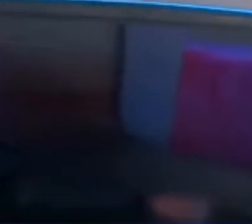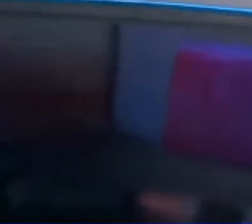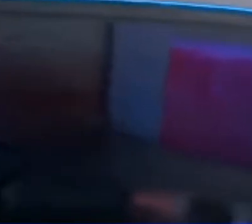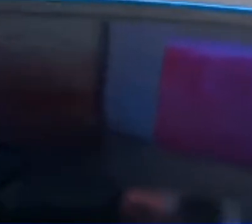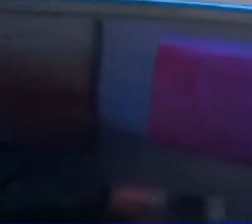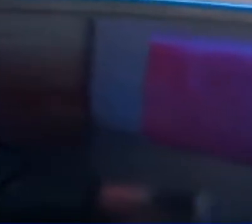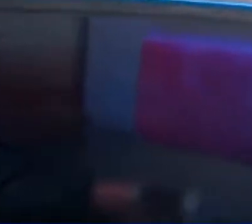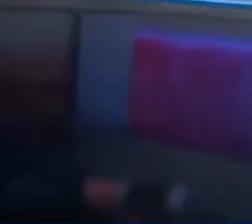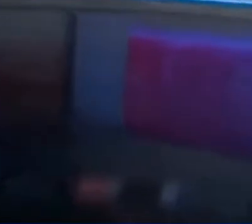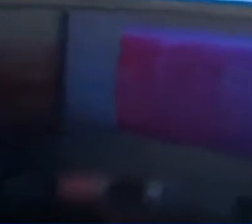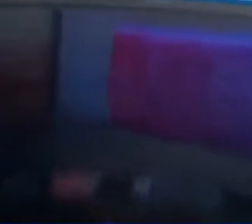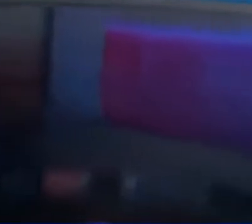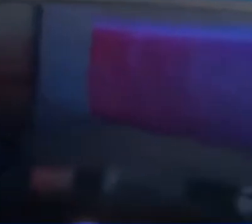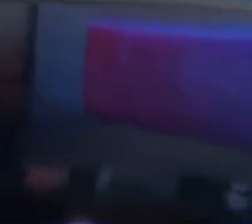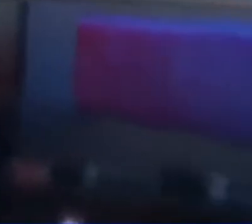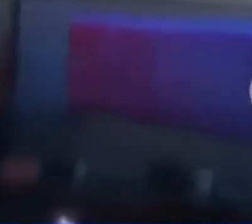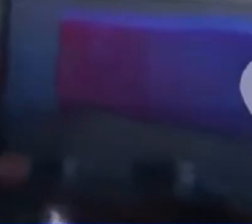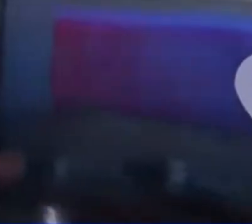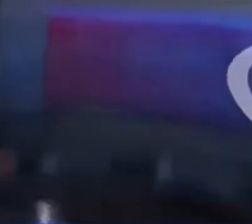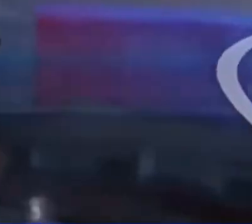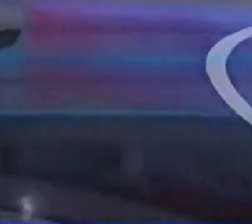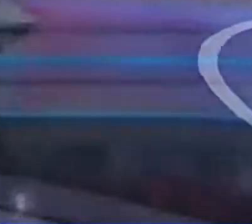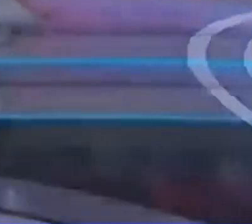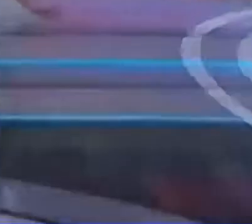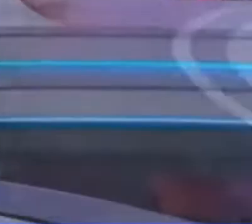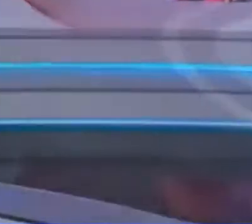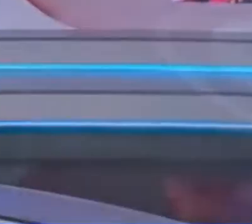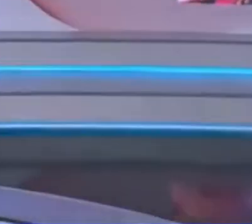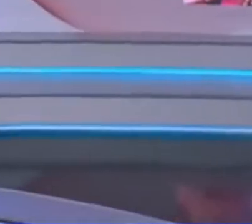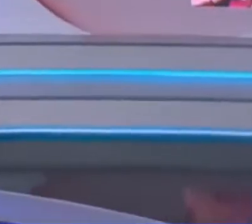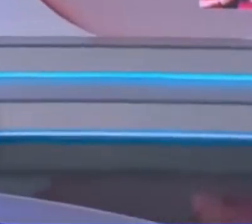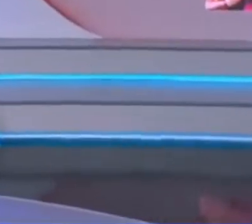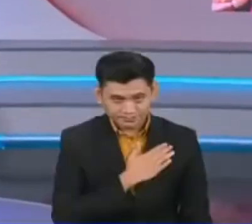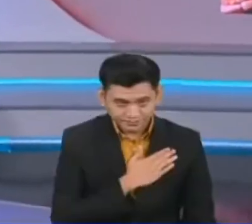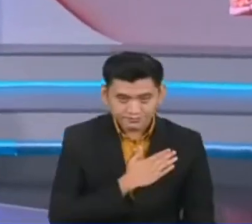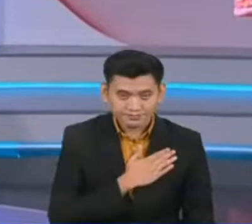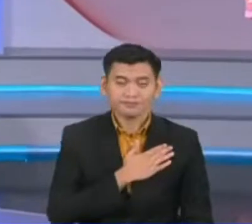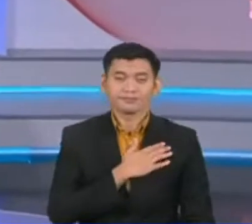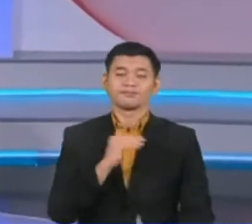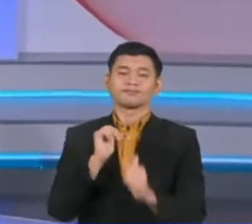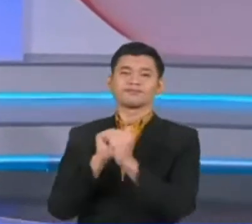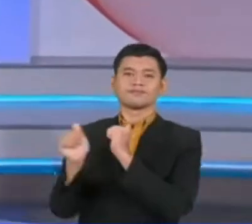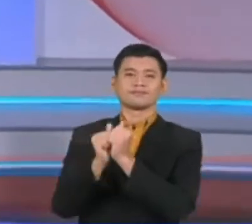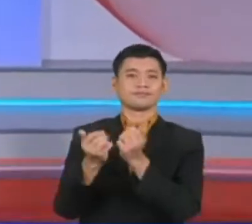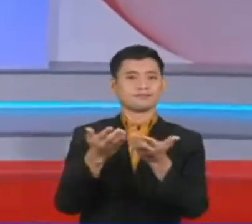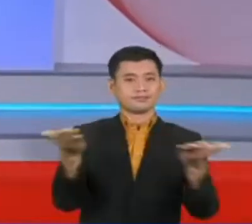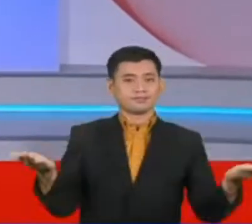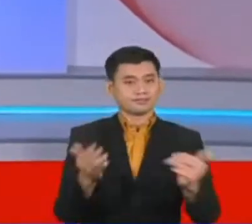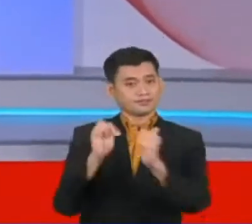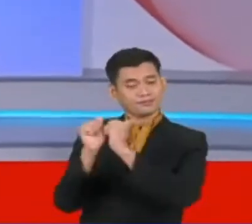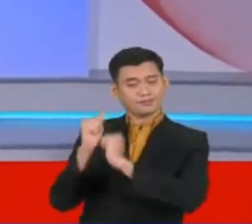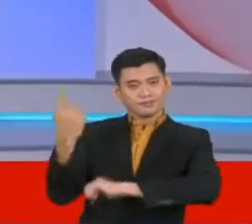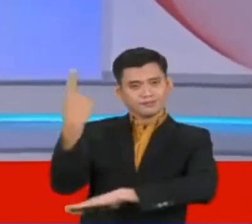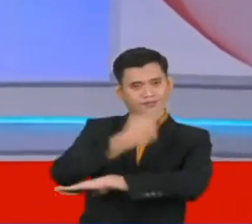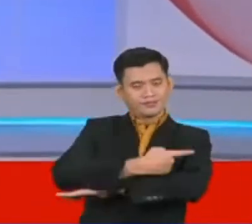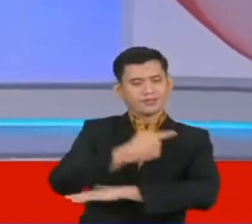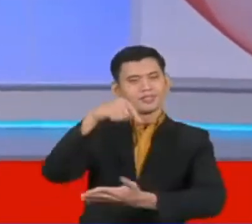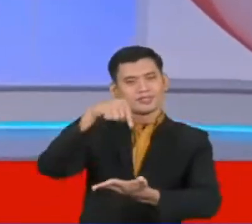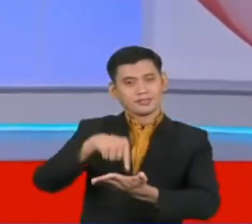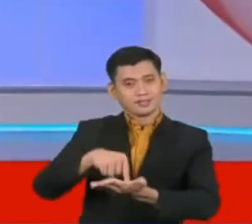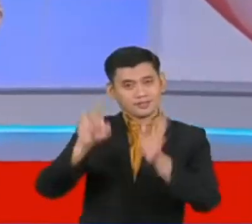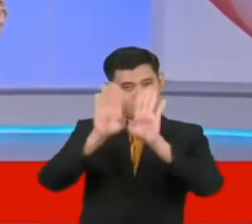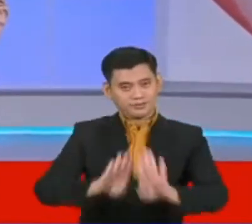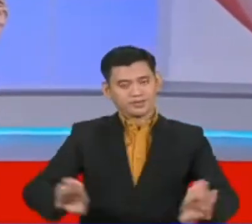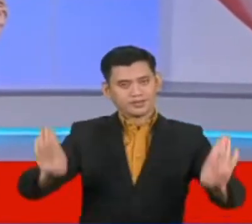Terima kasih Syahril dan Fiona. Assalamualaikum, salam sukan untuk semua. Sukan hari ini kita mulakan dengan berita gembira dari